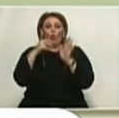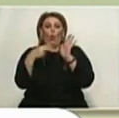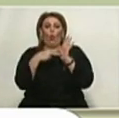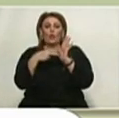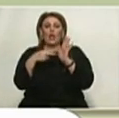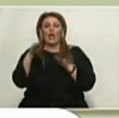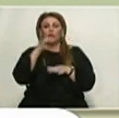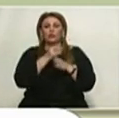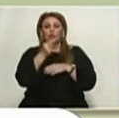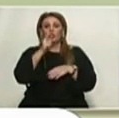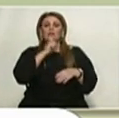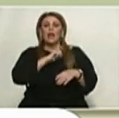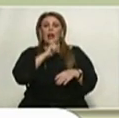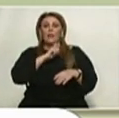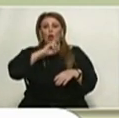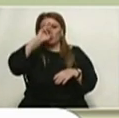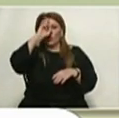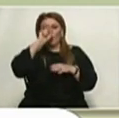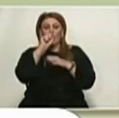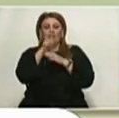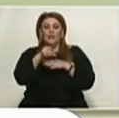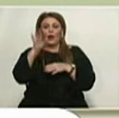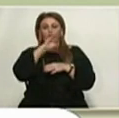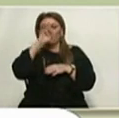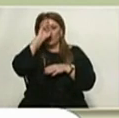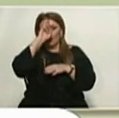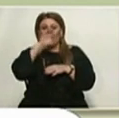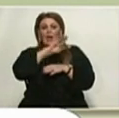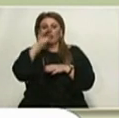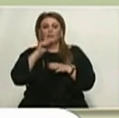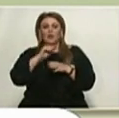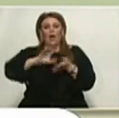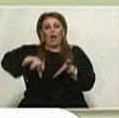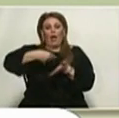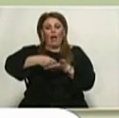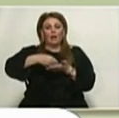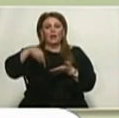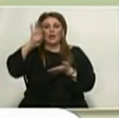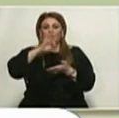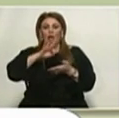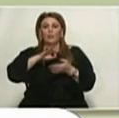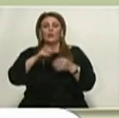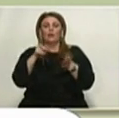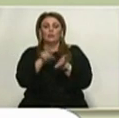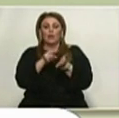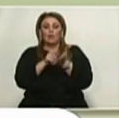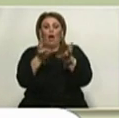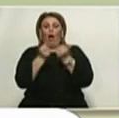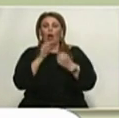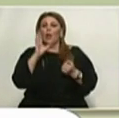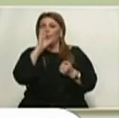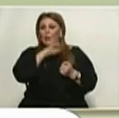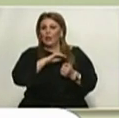alan tələbələrimiz də dövlət sifarişi və dövlət hesabına təhsil alan tələbələrimizlə yanaşı bu təqaüdləri ala biləcəklər. Yəni,